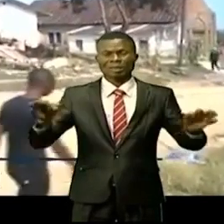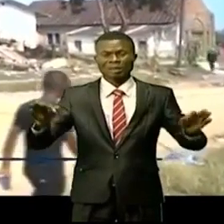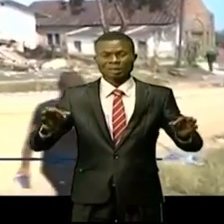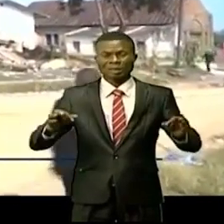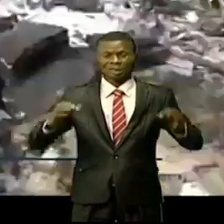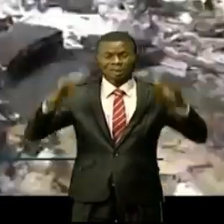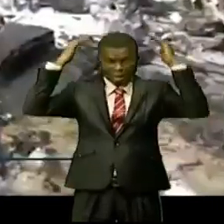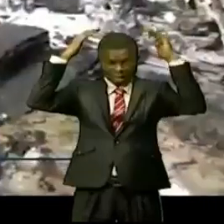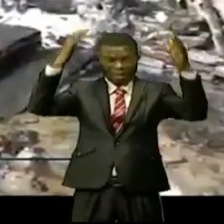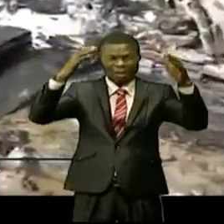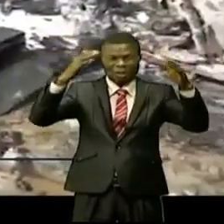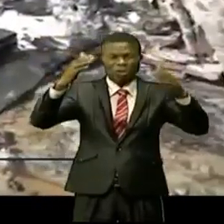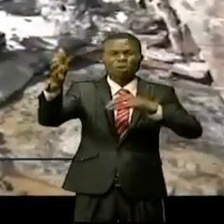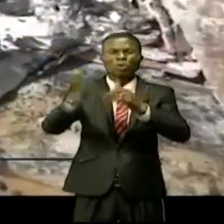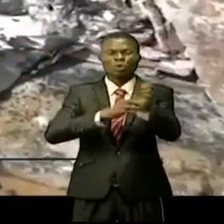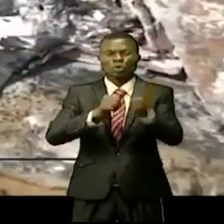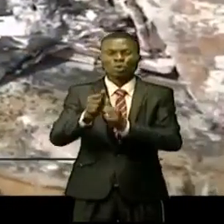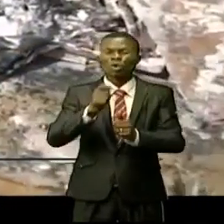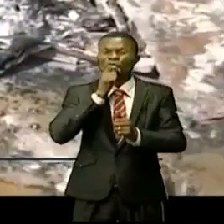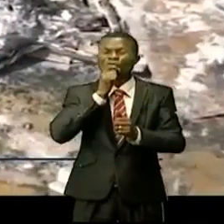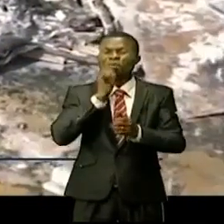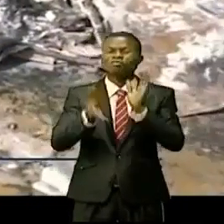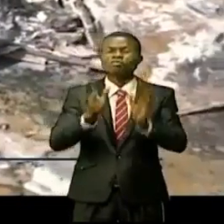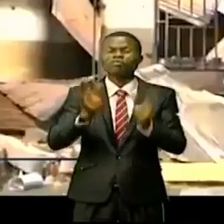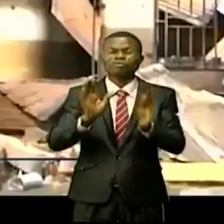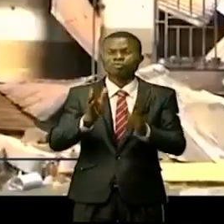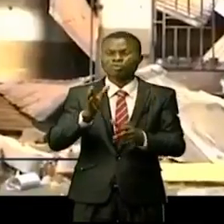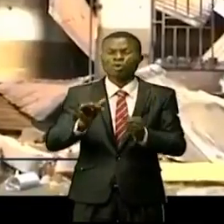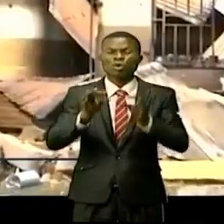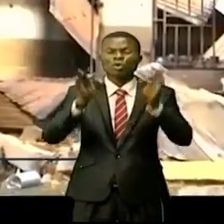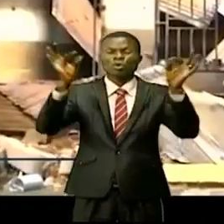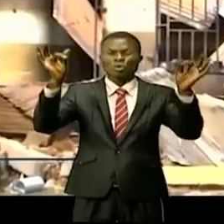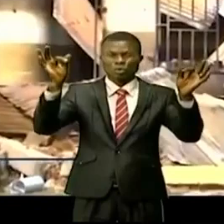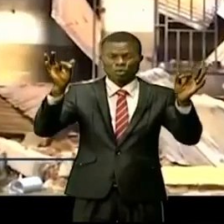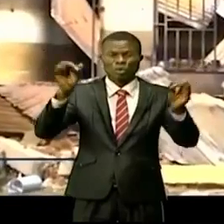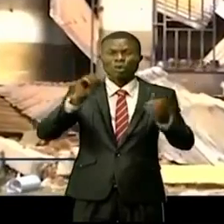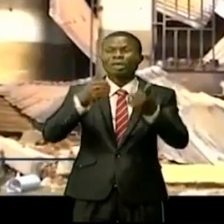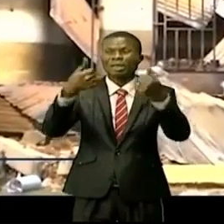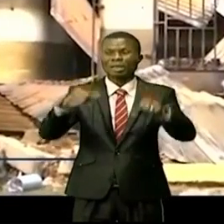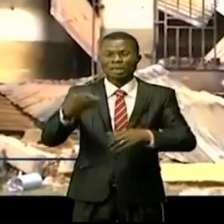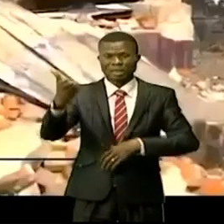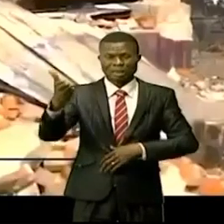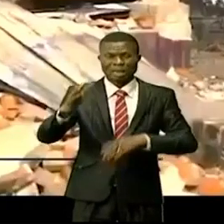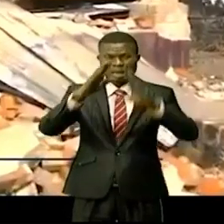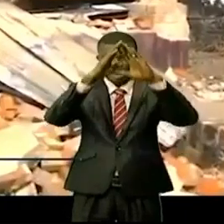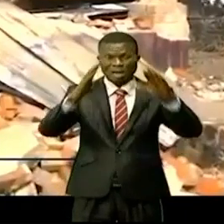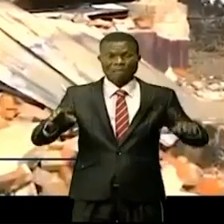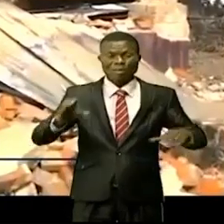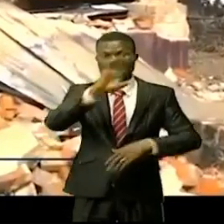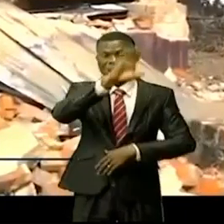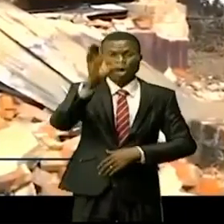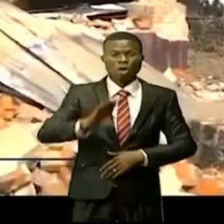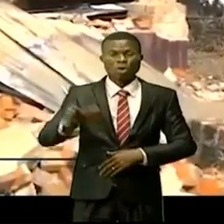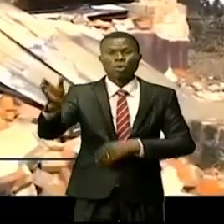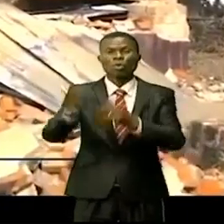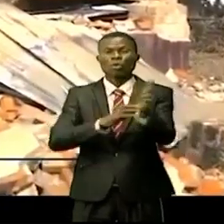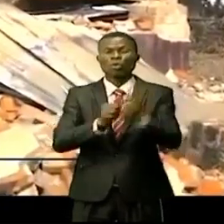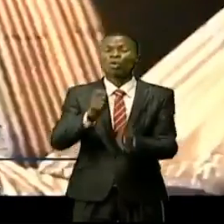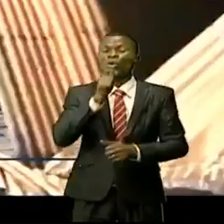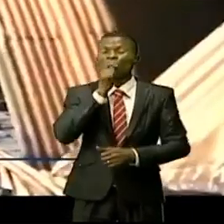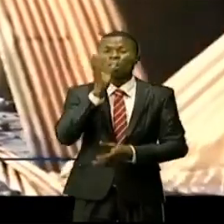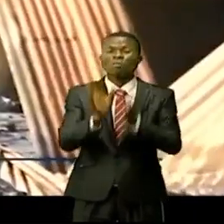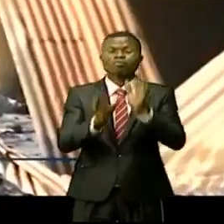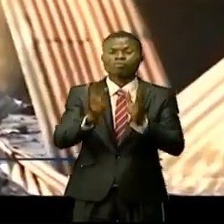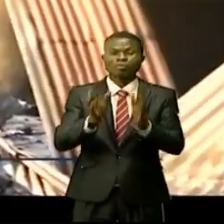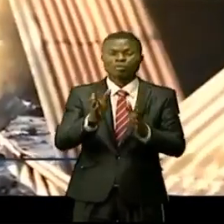des débris et des murs peints du noir de la fumée, c'est tout ce qui reste des locaux de la commune d'Alungouli, brûlés